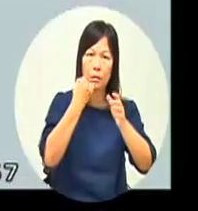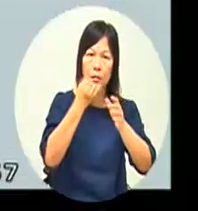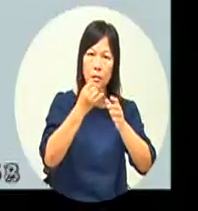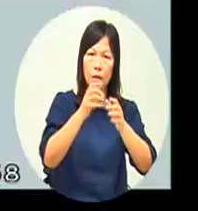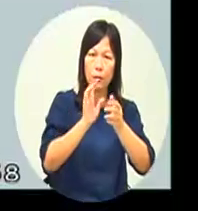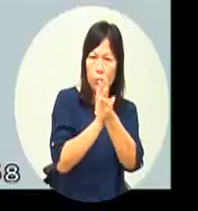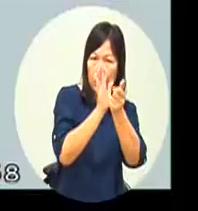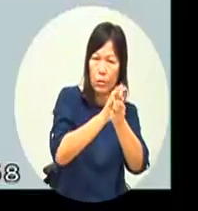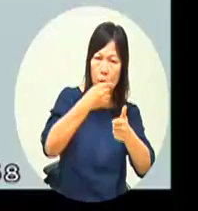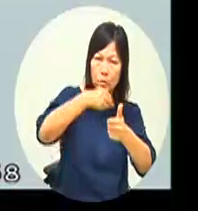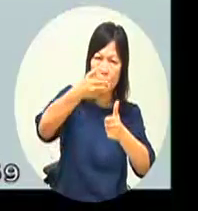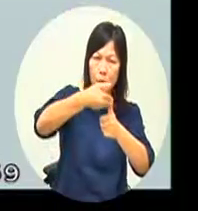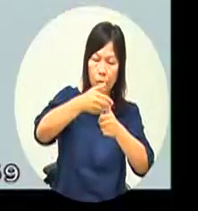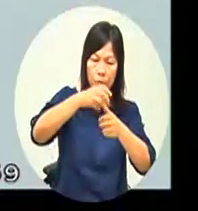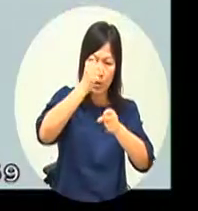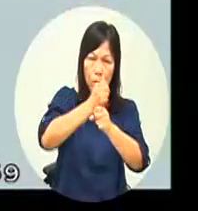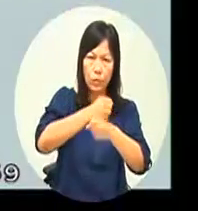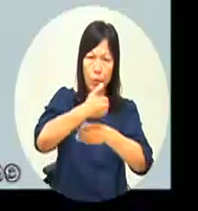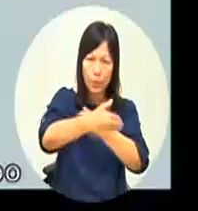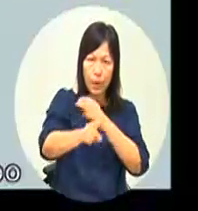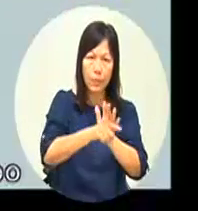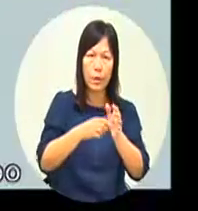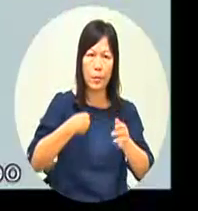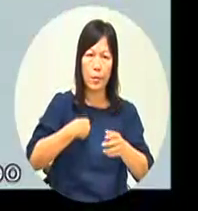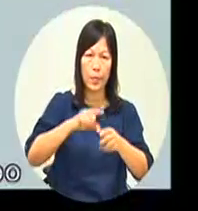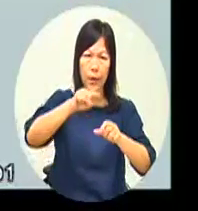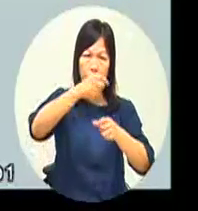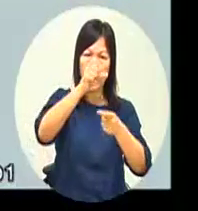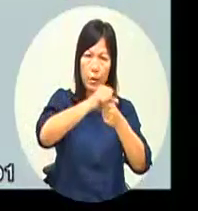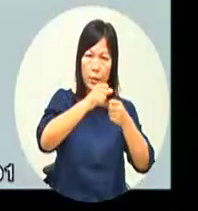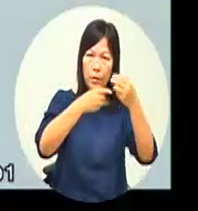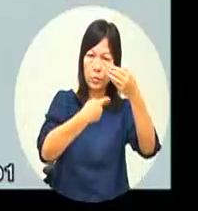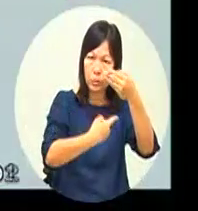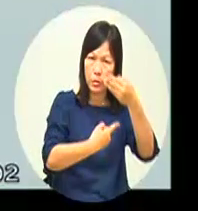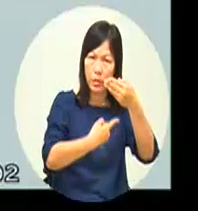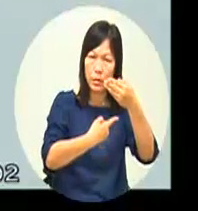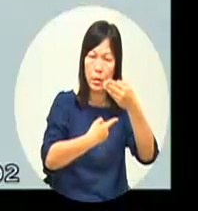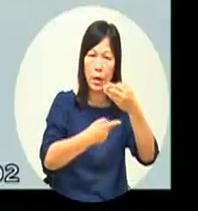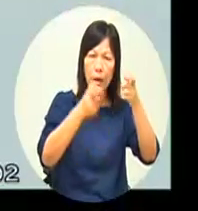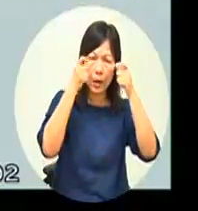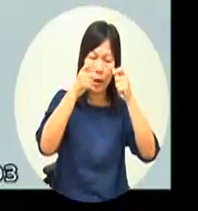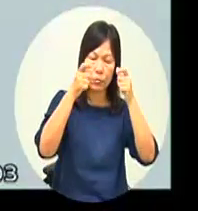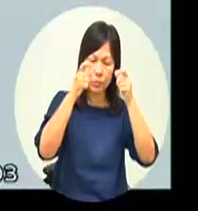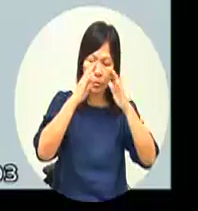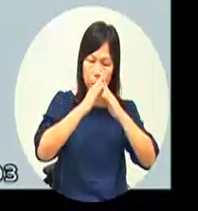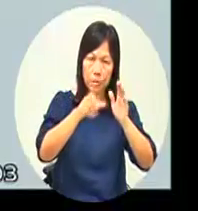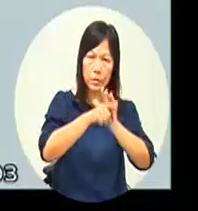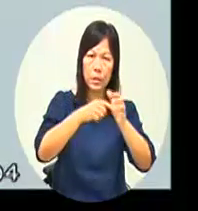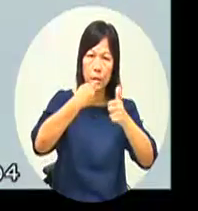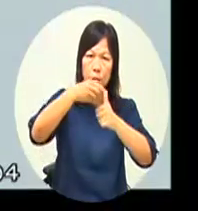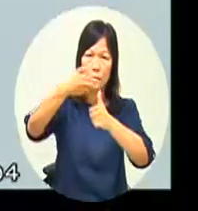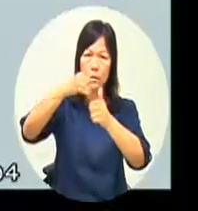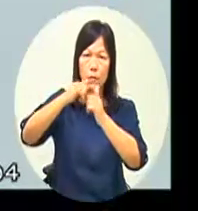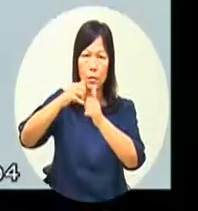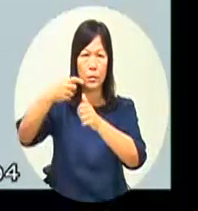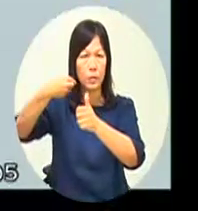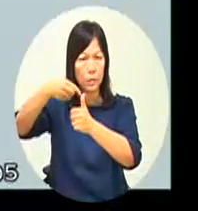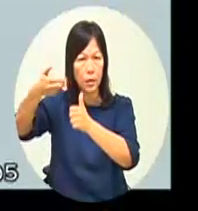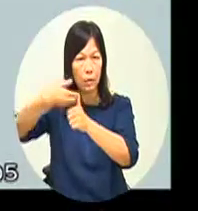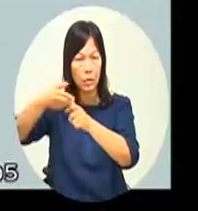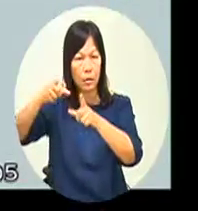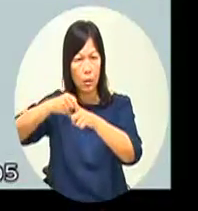高级中等学校推广教育实施办法业经本府于105年9月1日高市府教设置第